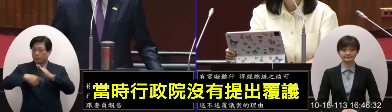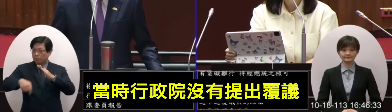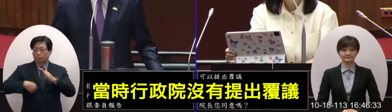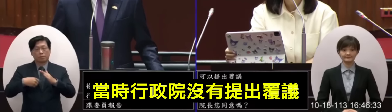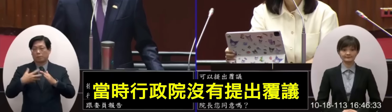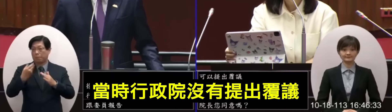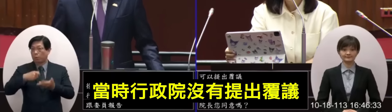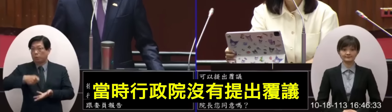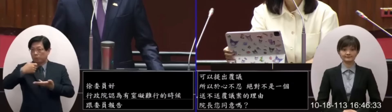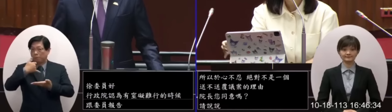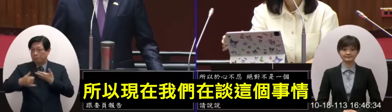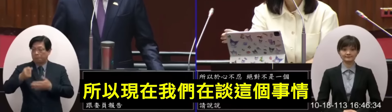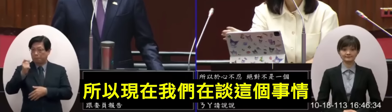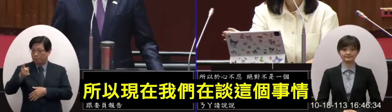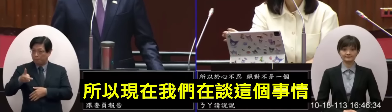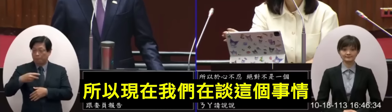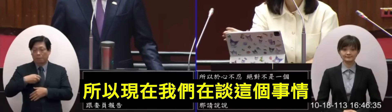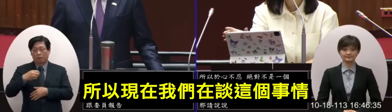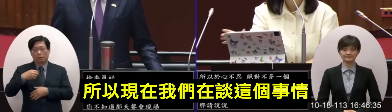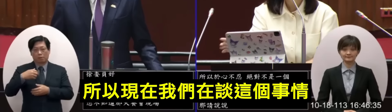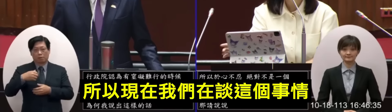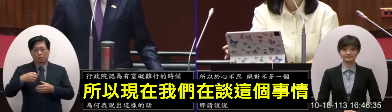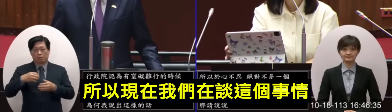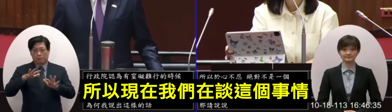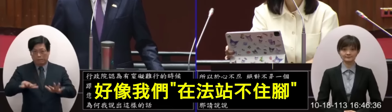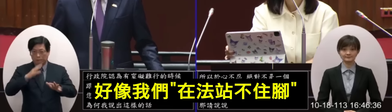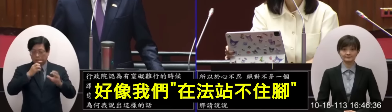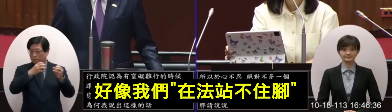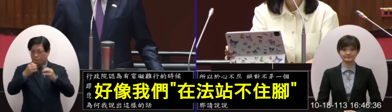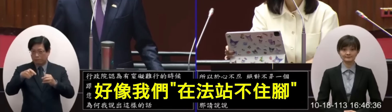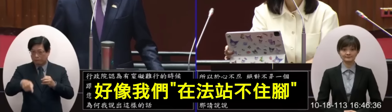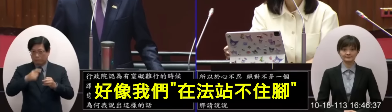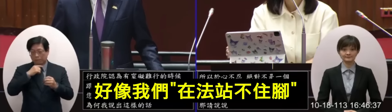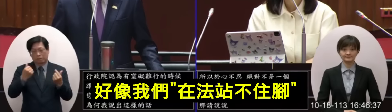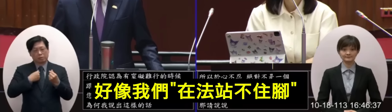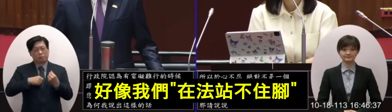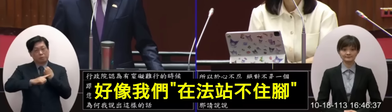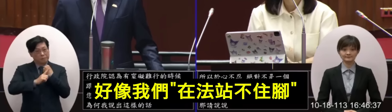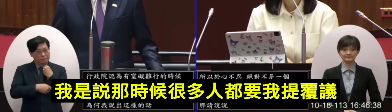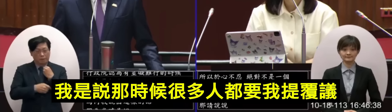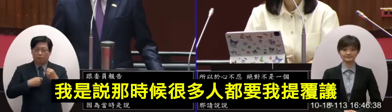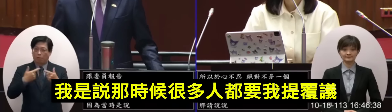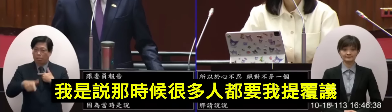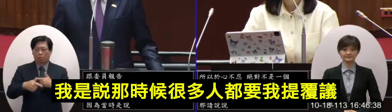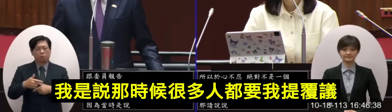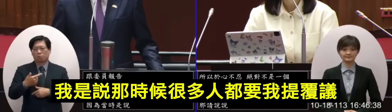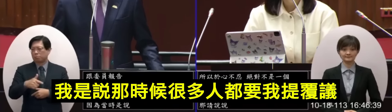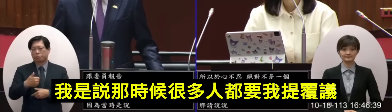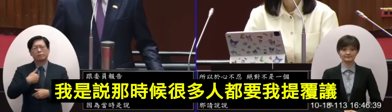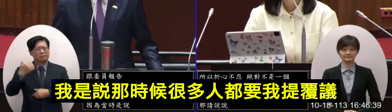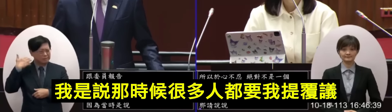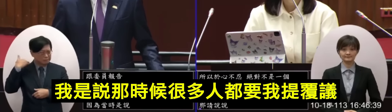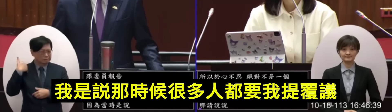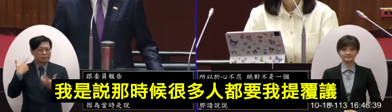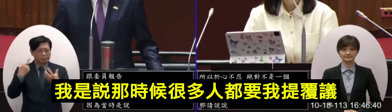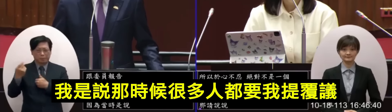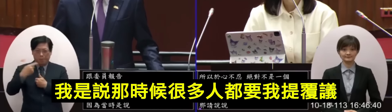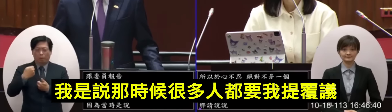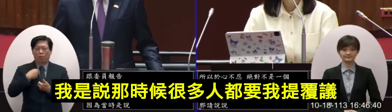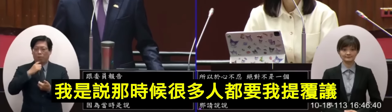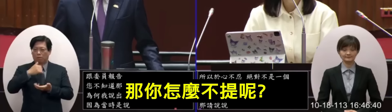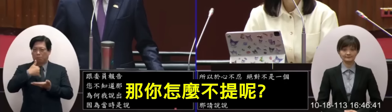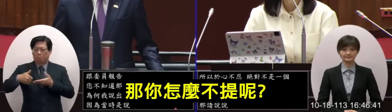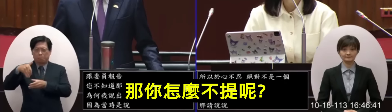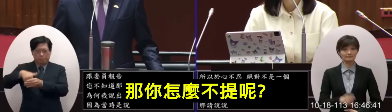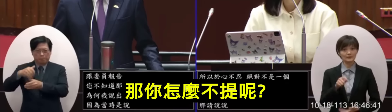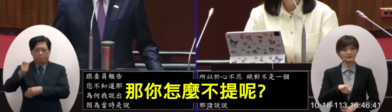有提出复议。所以现在我们在谈这个事情，好像我们在法站不住脚。我是说，那时候很多人都要我提复